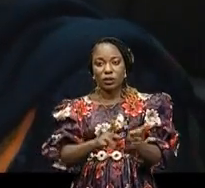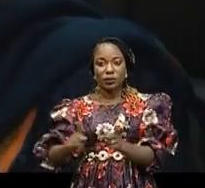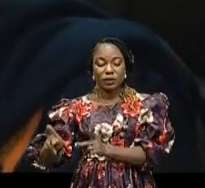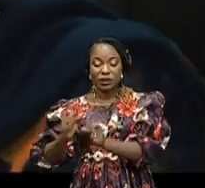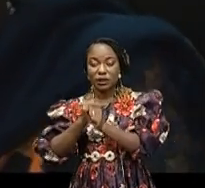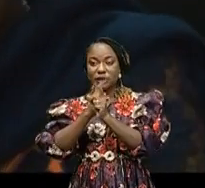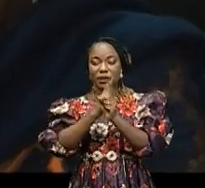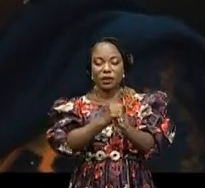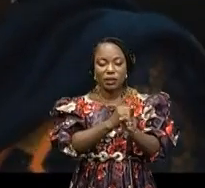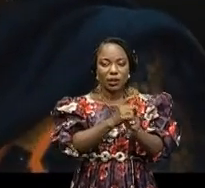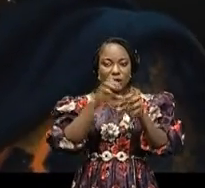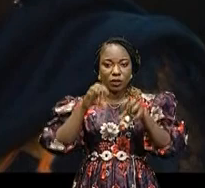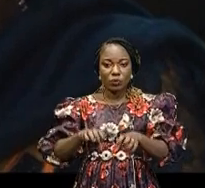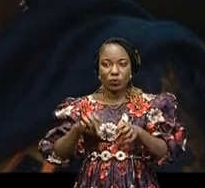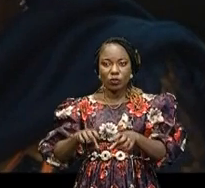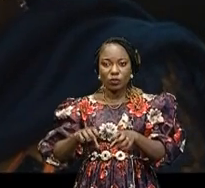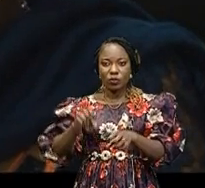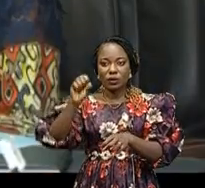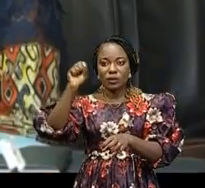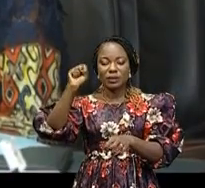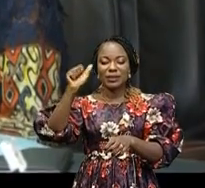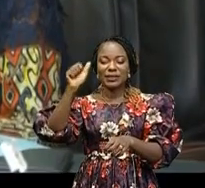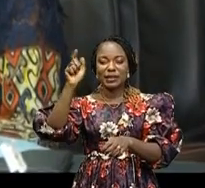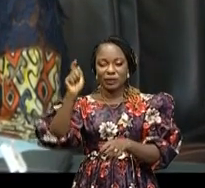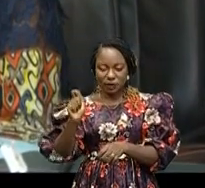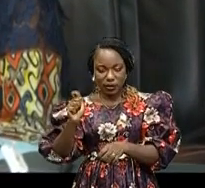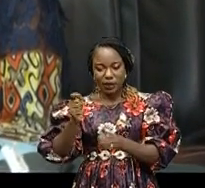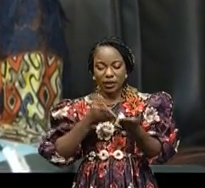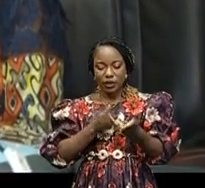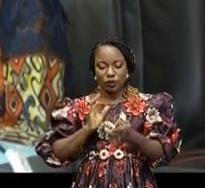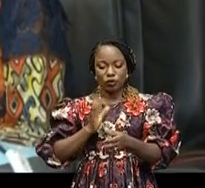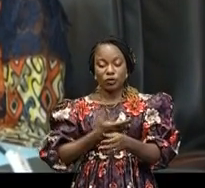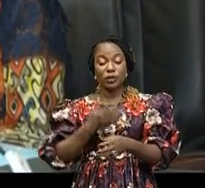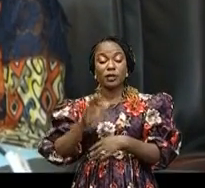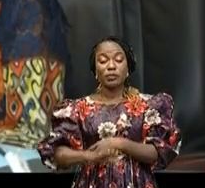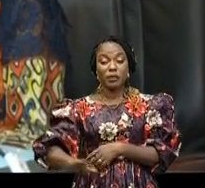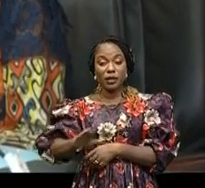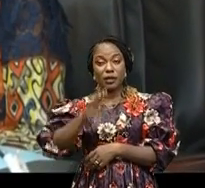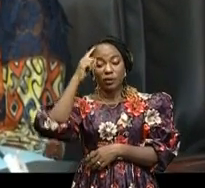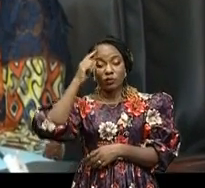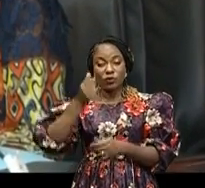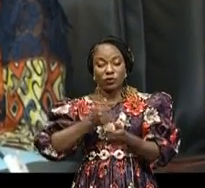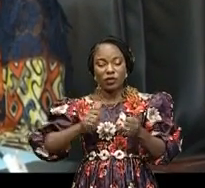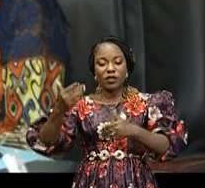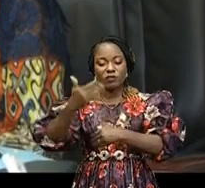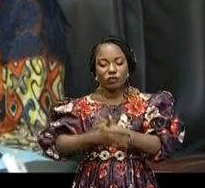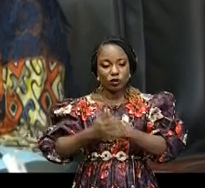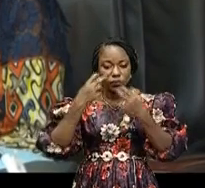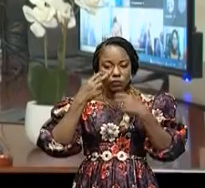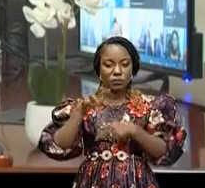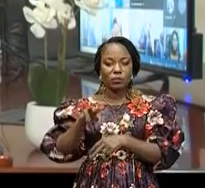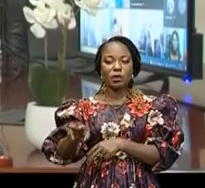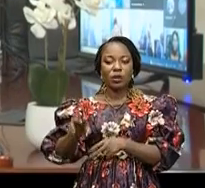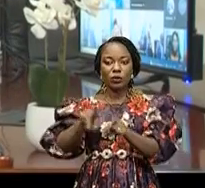sécuritaire, RDC-SAT aidera notre pays dans la gestion efficiente de ses frontières, particulièrement celle de la